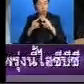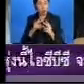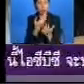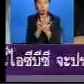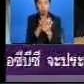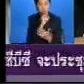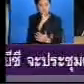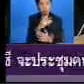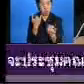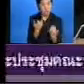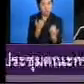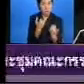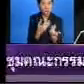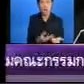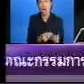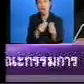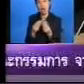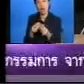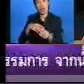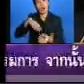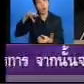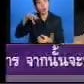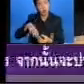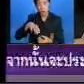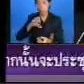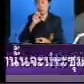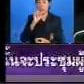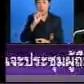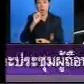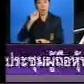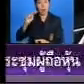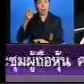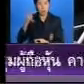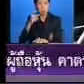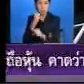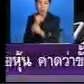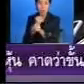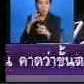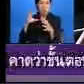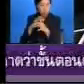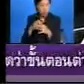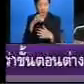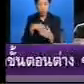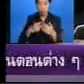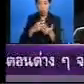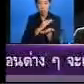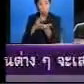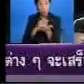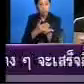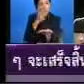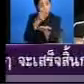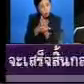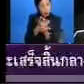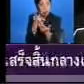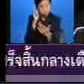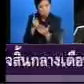ะฮะได้มอบหมายให้กับทางด้านสำนักงานเศรษฐกิจการคลังหรือสสค.จัดทำเงื่อนไขการพักชำระหนี้ให้ชัดเจนเพื่อไม่ให้เสียระบบ